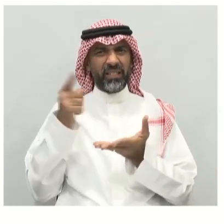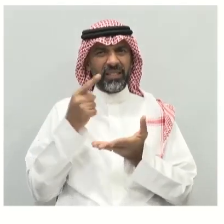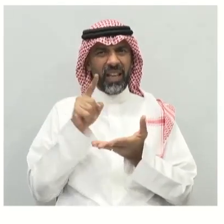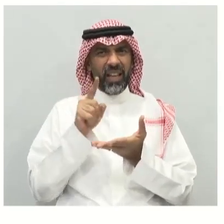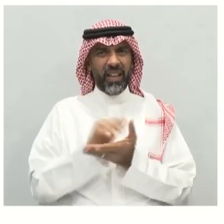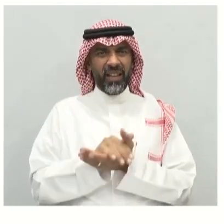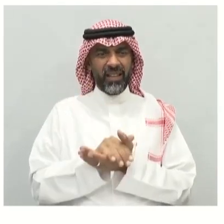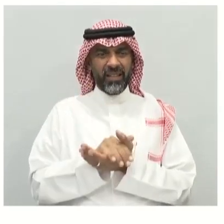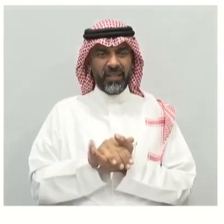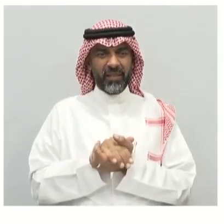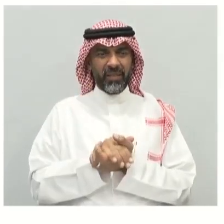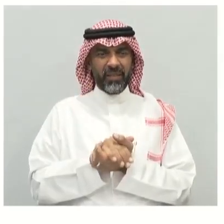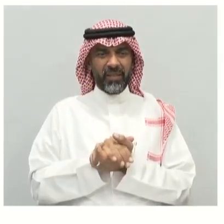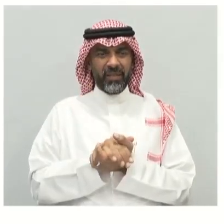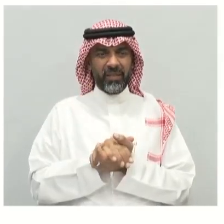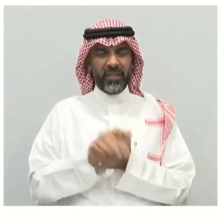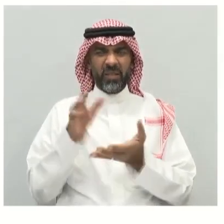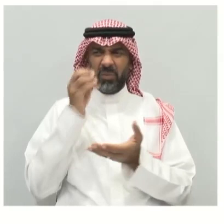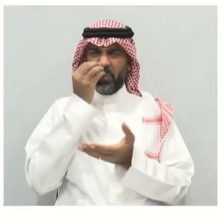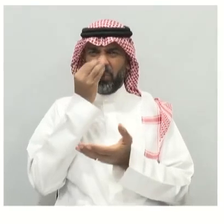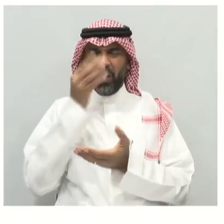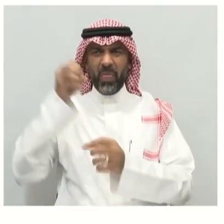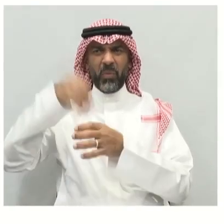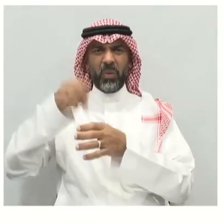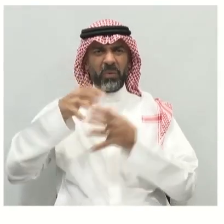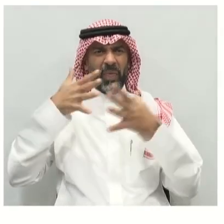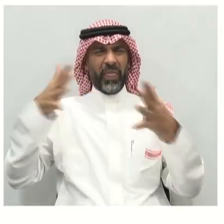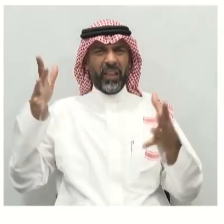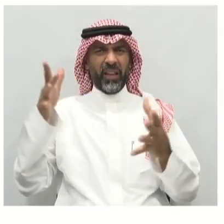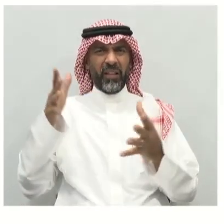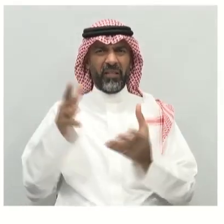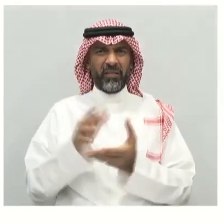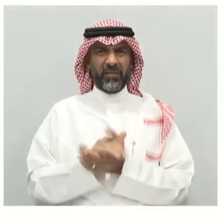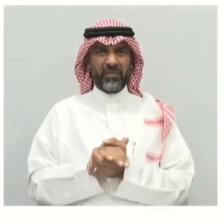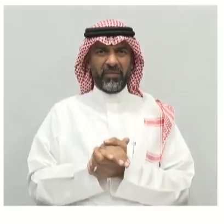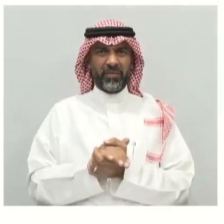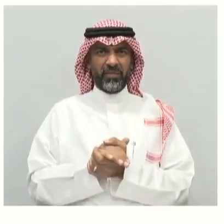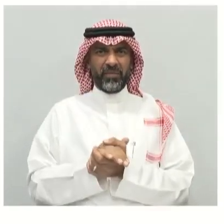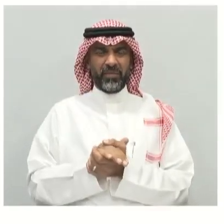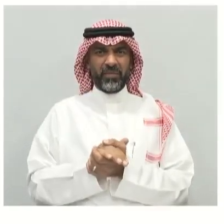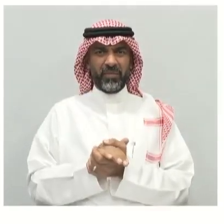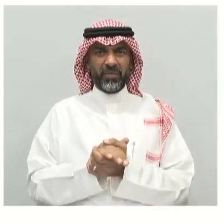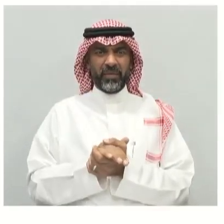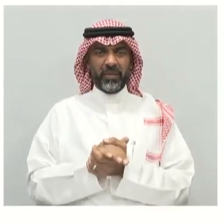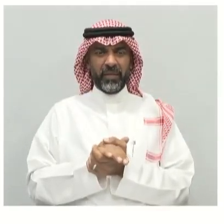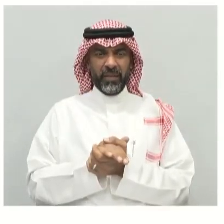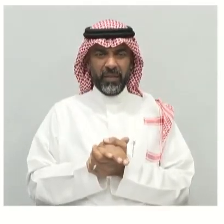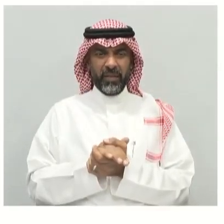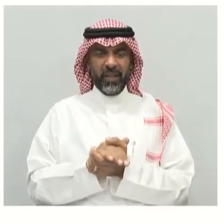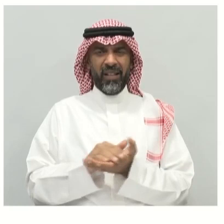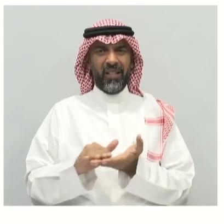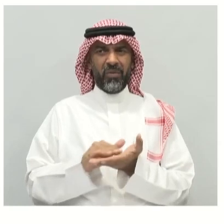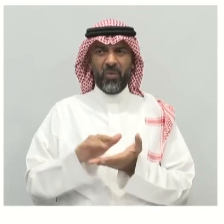ملوث يعني فيه نفايات فيه اشياء غير جيده تلوث